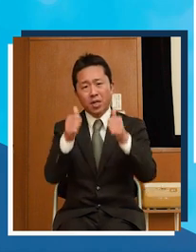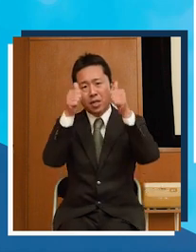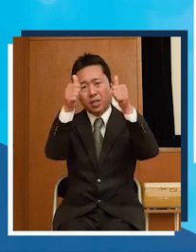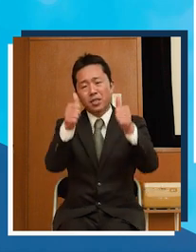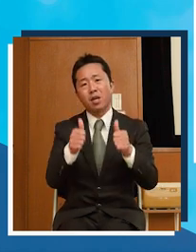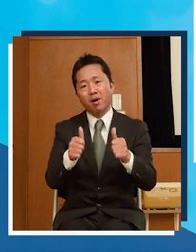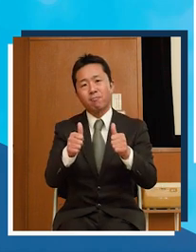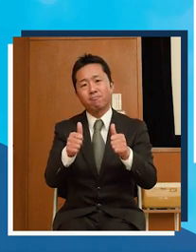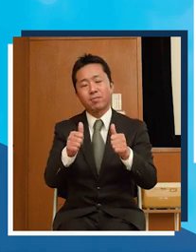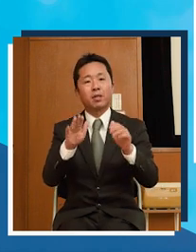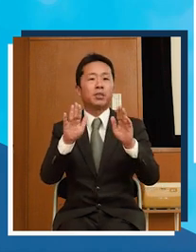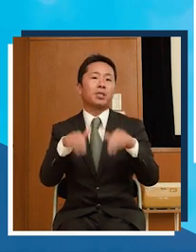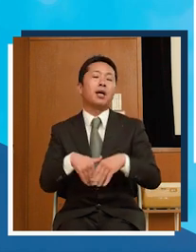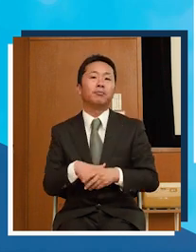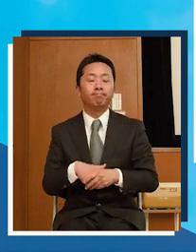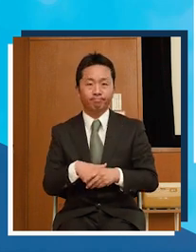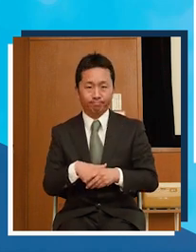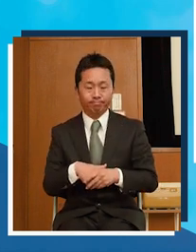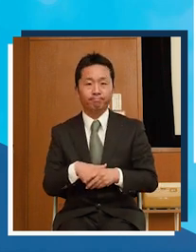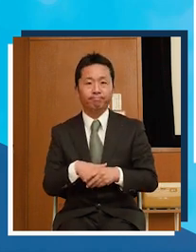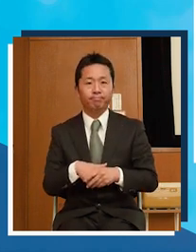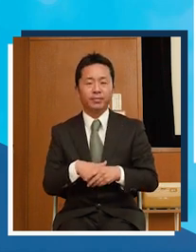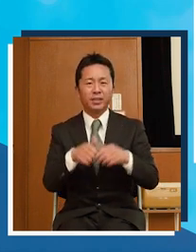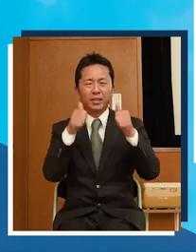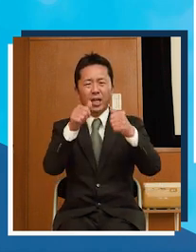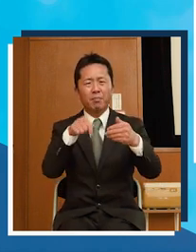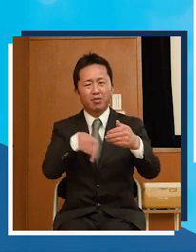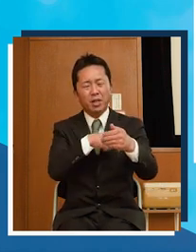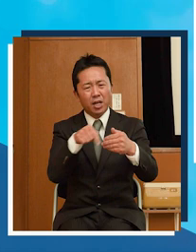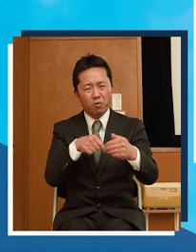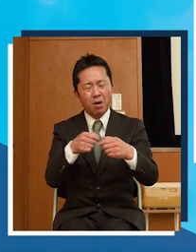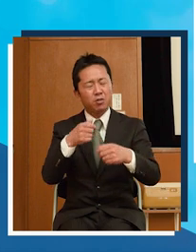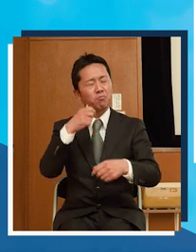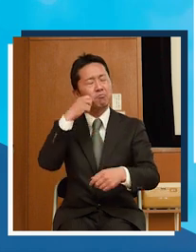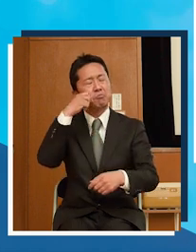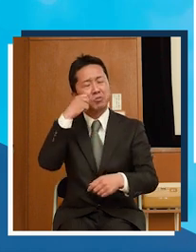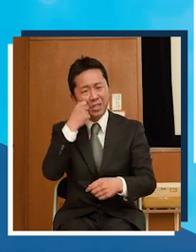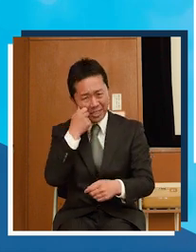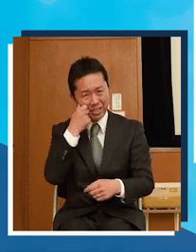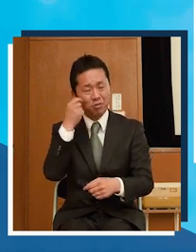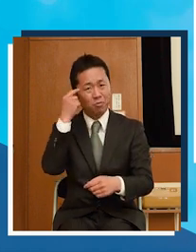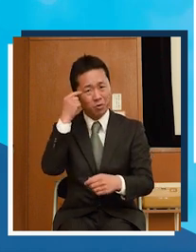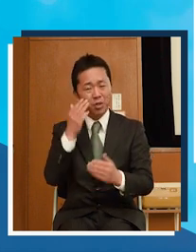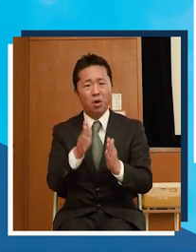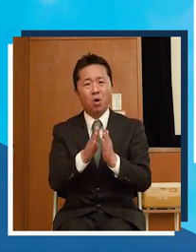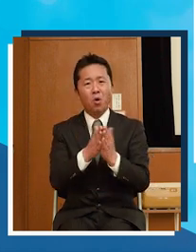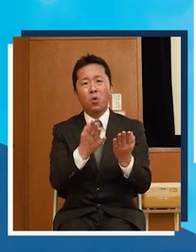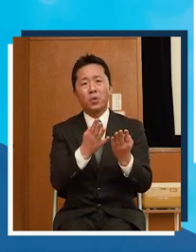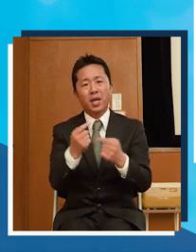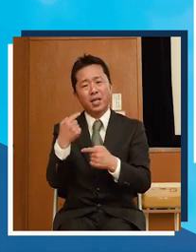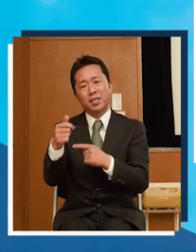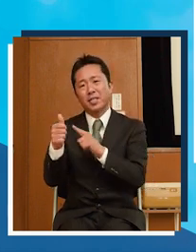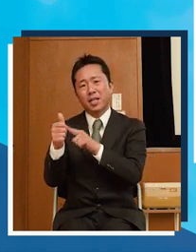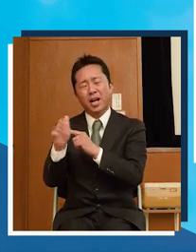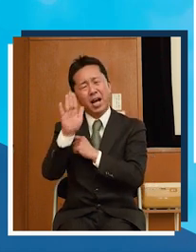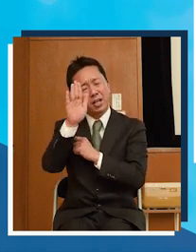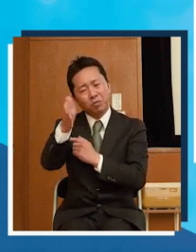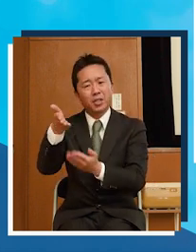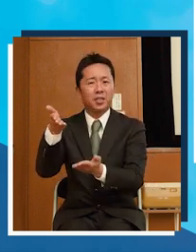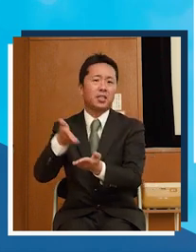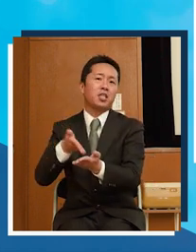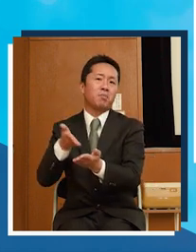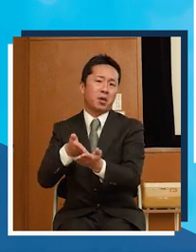が行われていますま裁判の話をすると非常に難しいので後ほどえ本田先生から簡単にえ買つまんでその